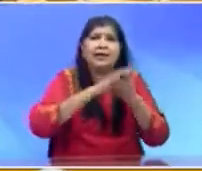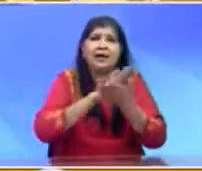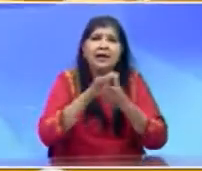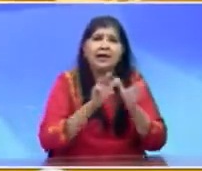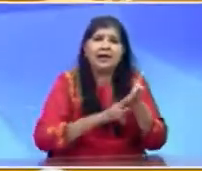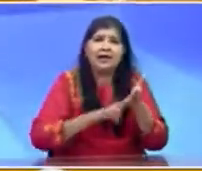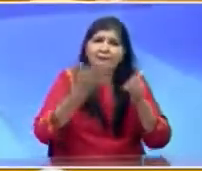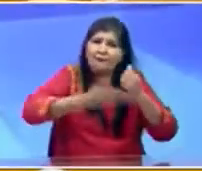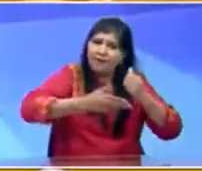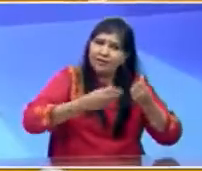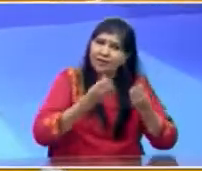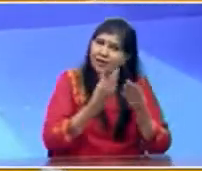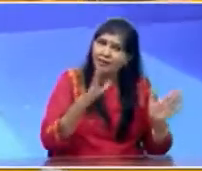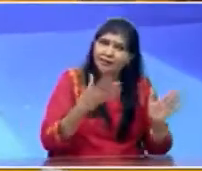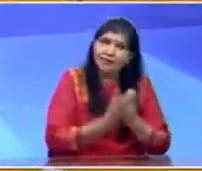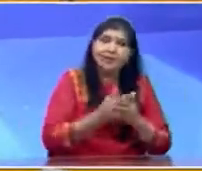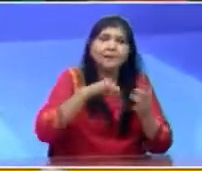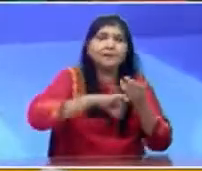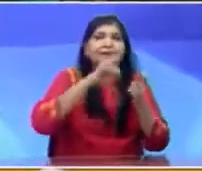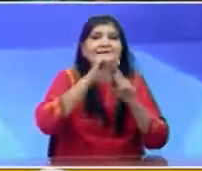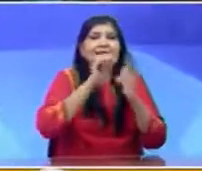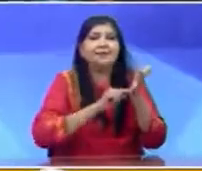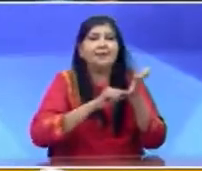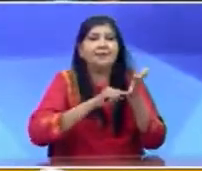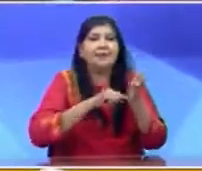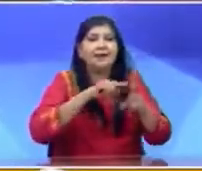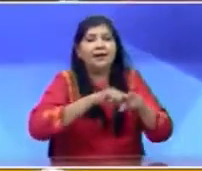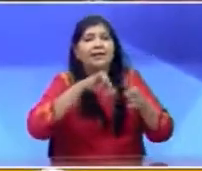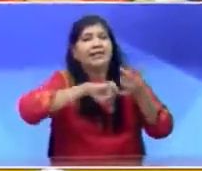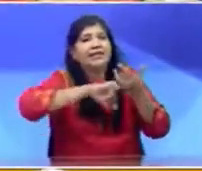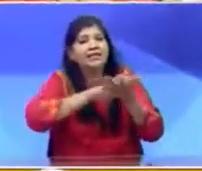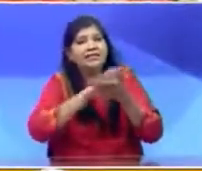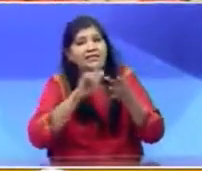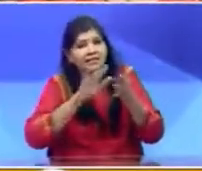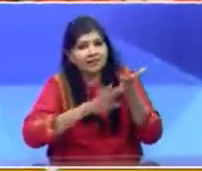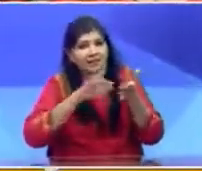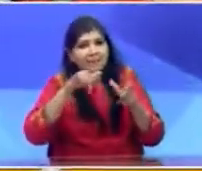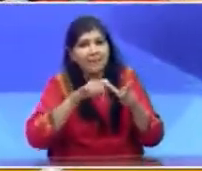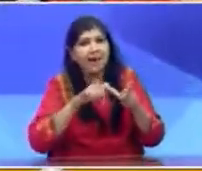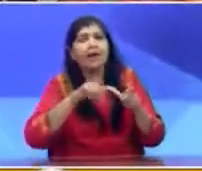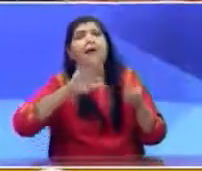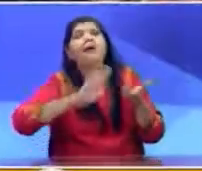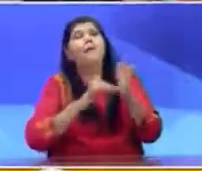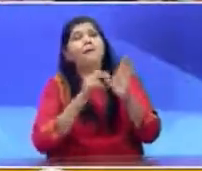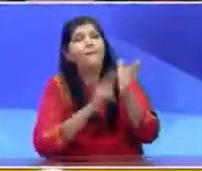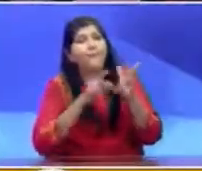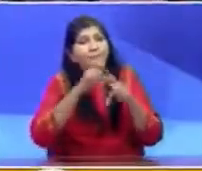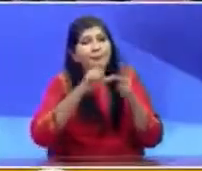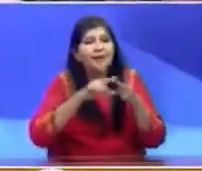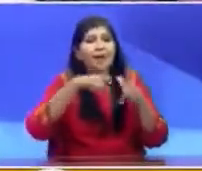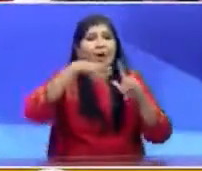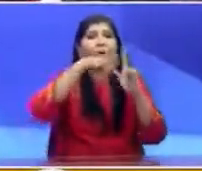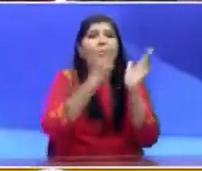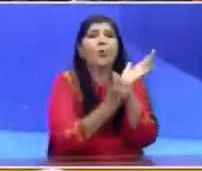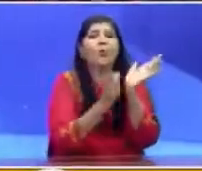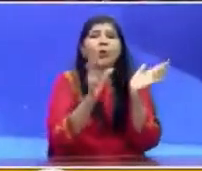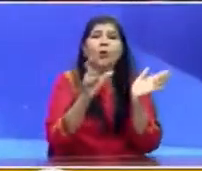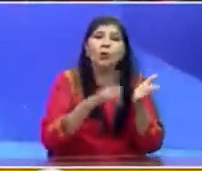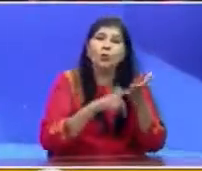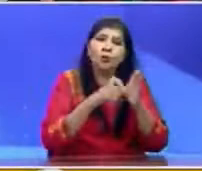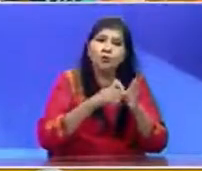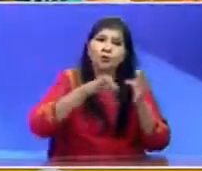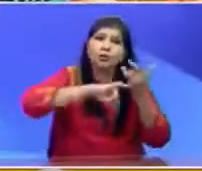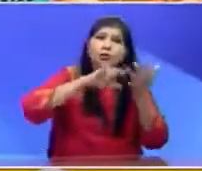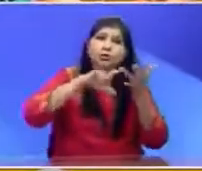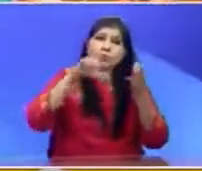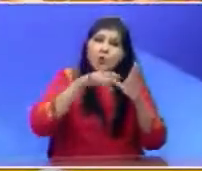हैं तब सितंबर में शिमला, मंडी, कुल्लू और सोलन